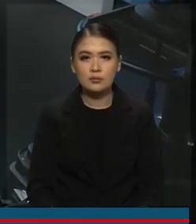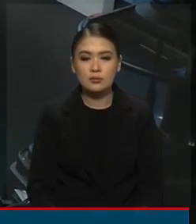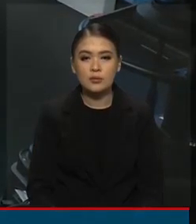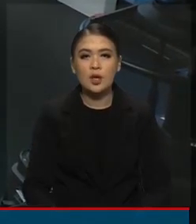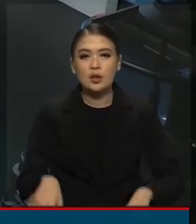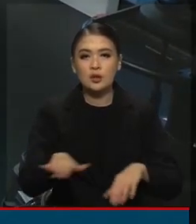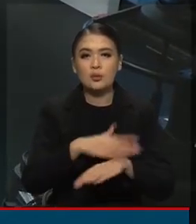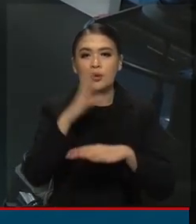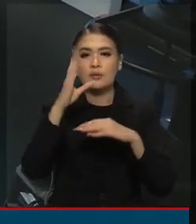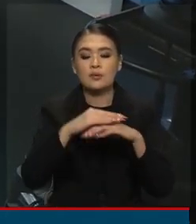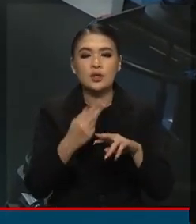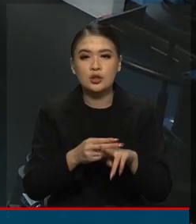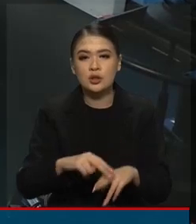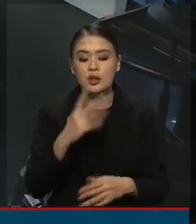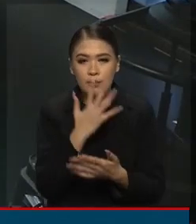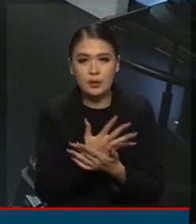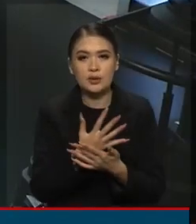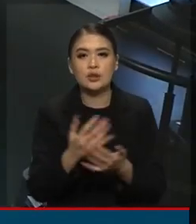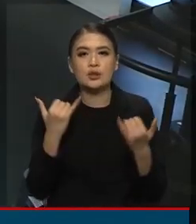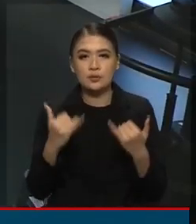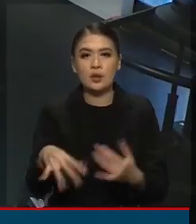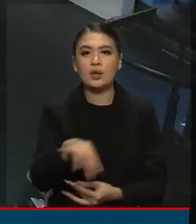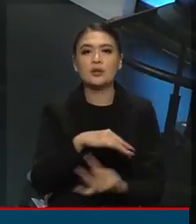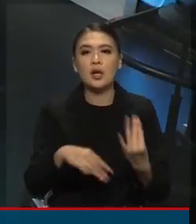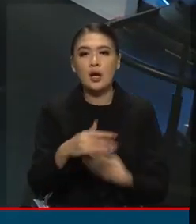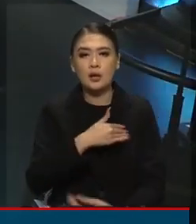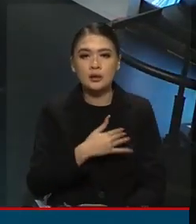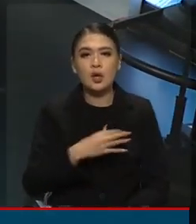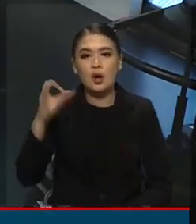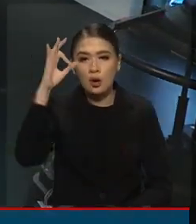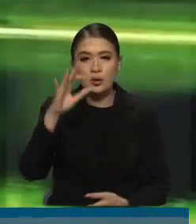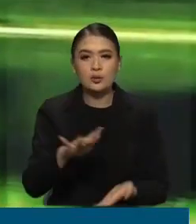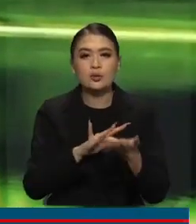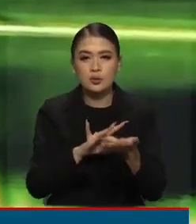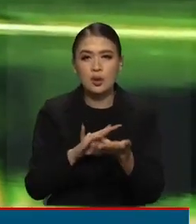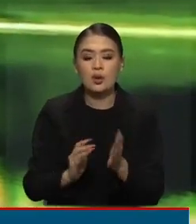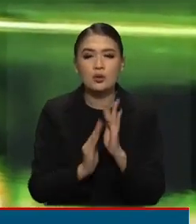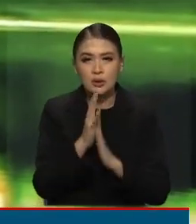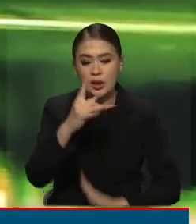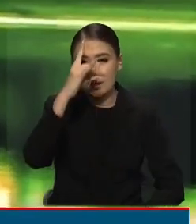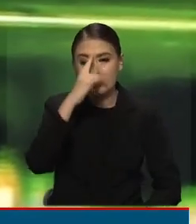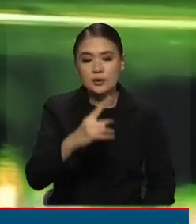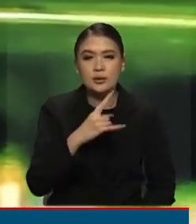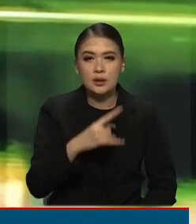Добрый вечер, Закиржан Пирмухамедович. Сегодня хотелось бы поговорить с вами о туристической отрасли Казахстана. Безусловно,